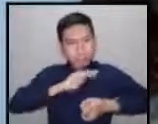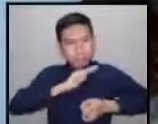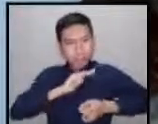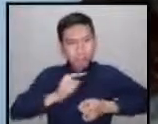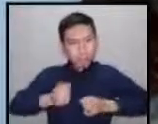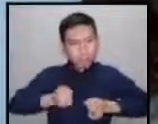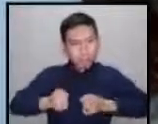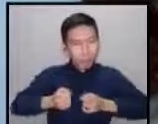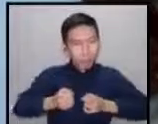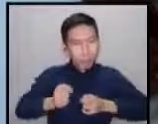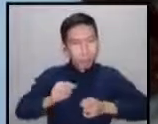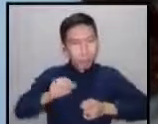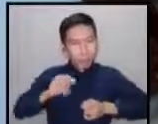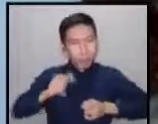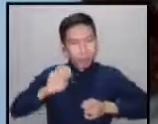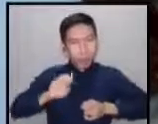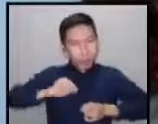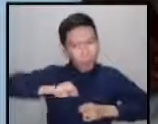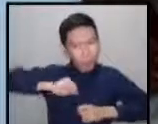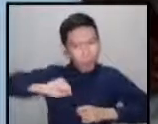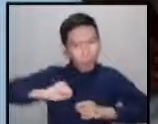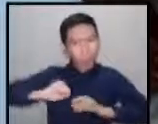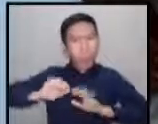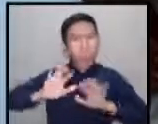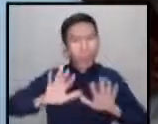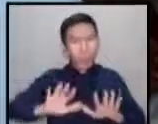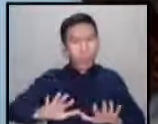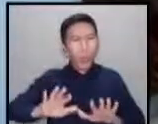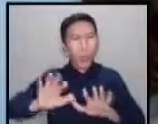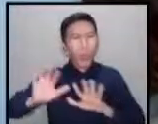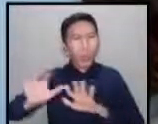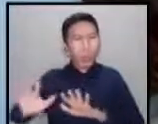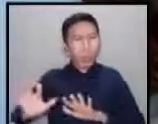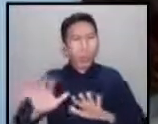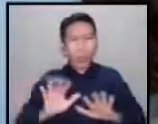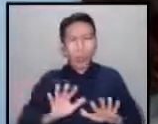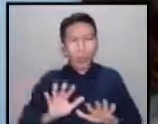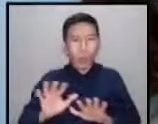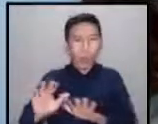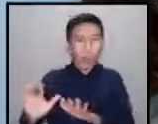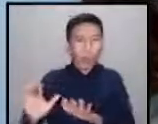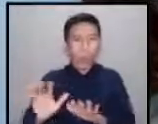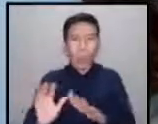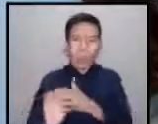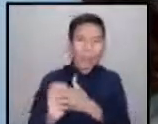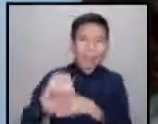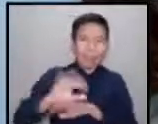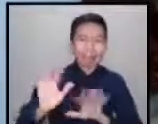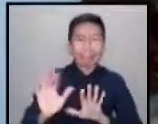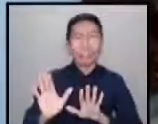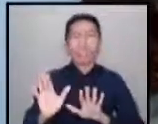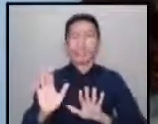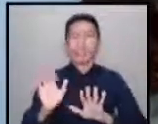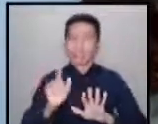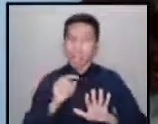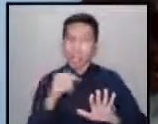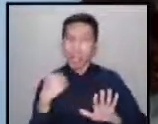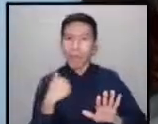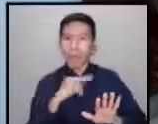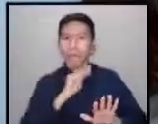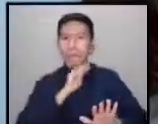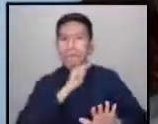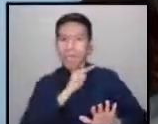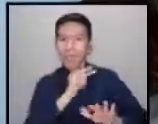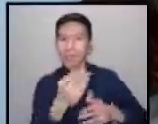nila, hinay-hinay lang, ano lang tayo, huwag tayo lalabas ng marami kasi ito yung mga kalaban natin, virus. So there is